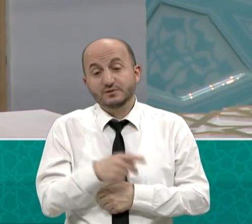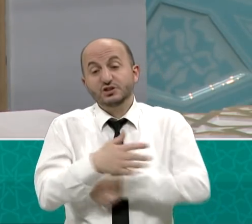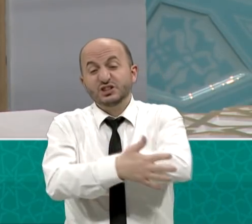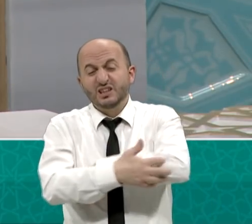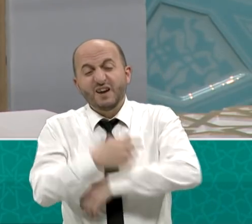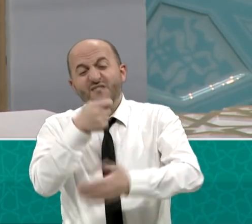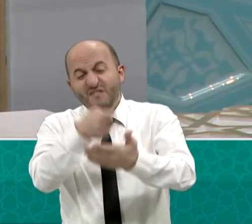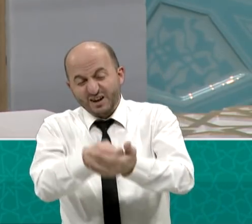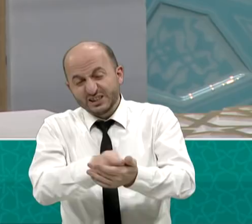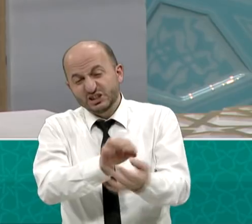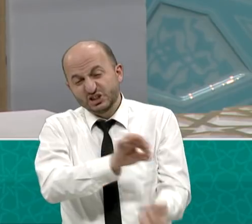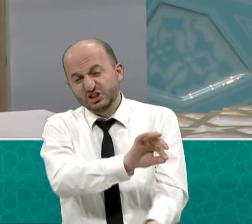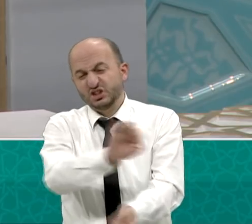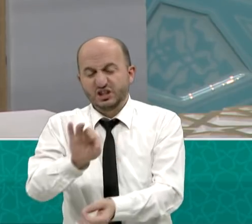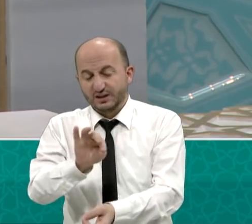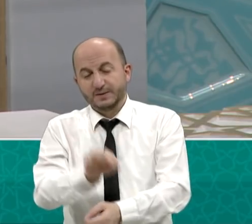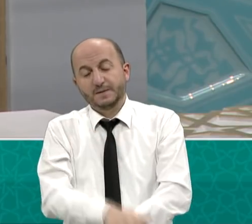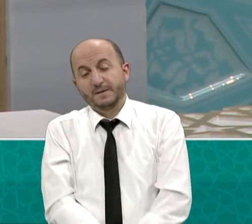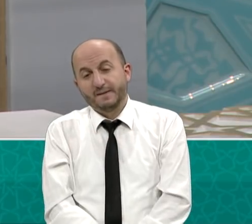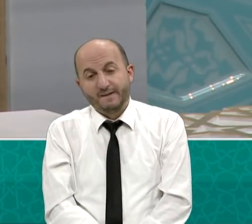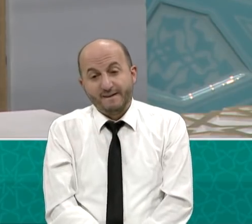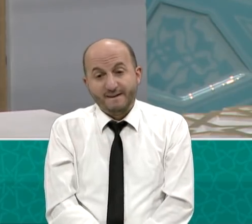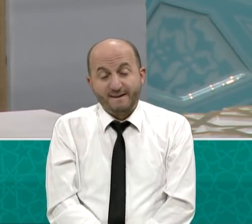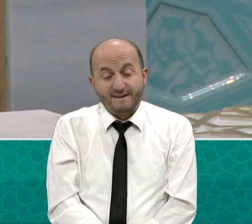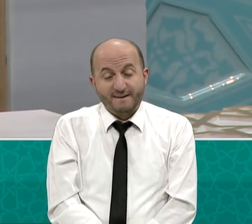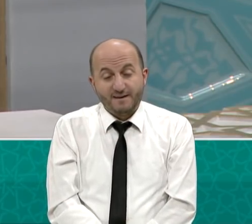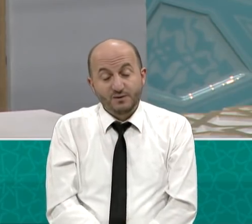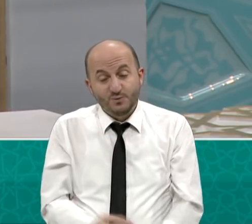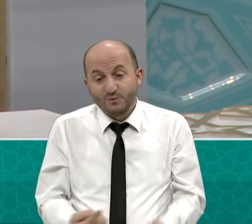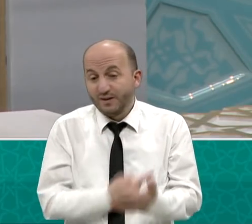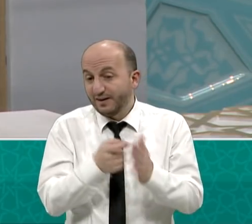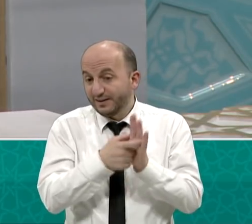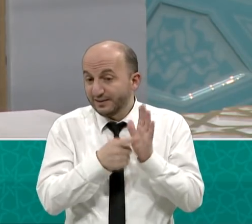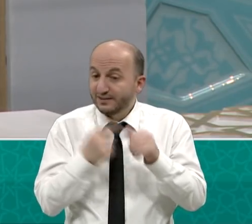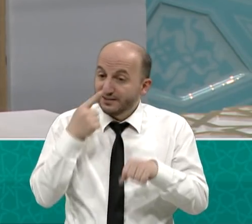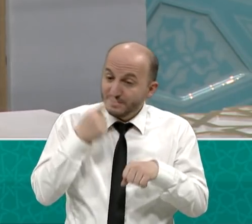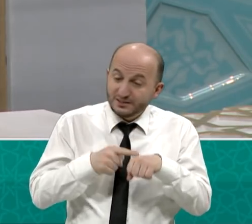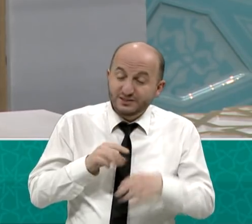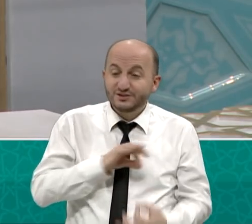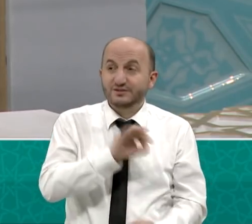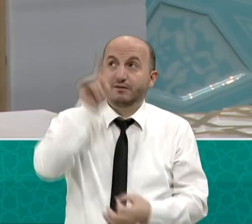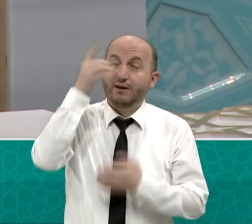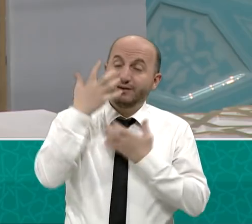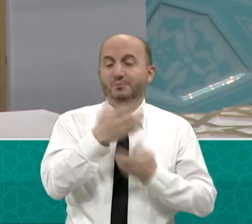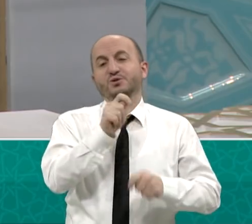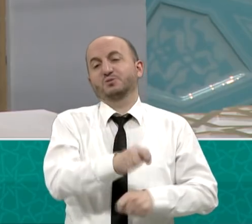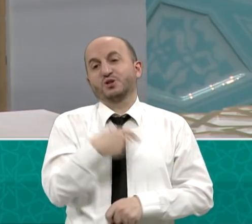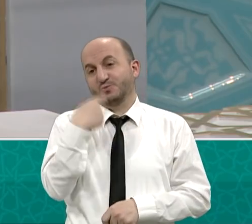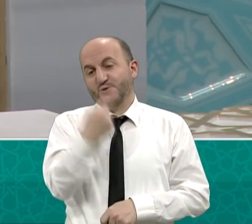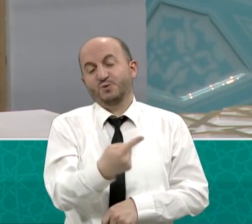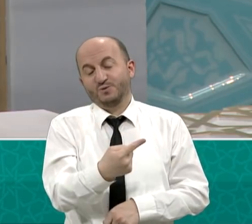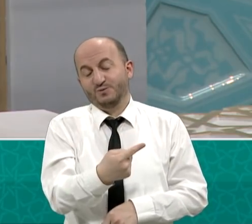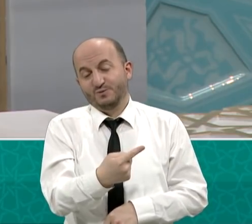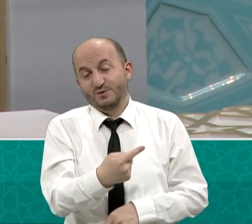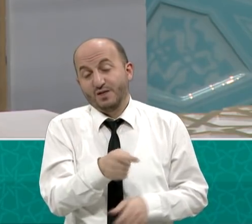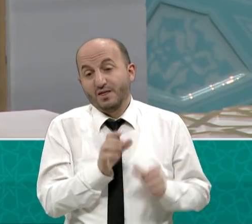verenlere vellezine hum bi ayatina yu'minun ayetlerime iman edenlere ben rahmetimi bahşedeceğim. Onları